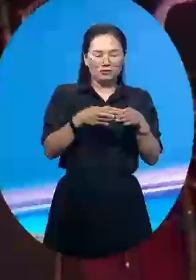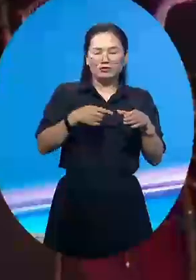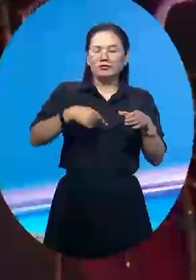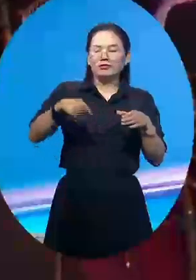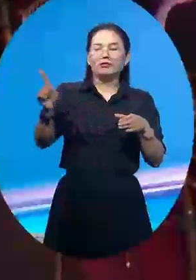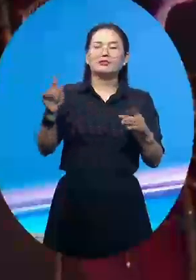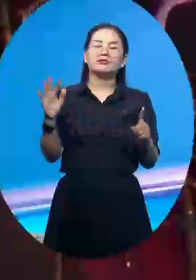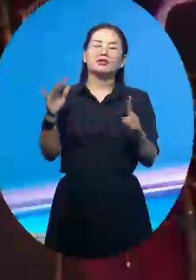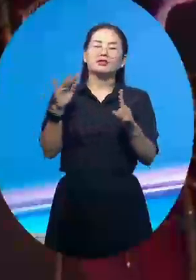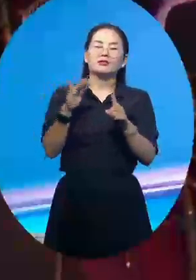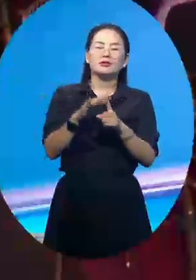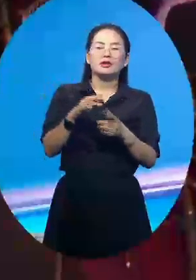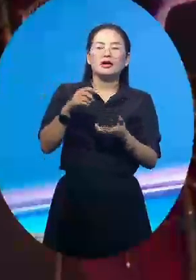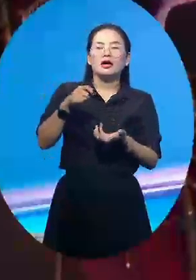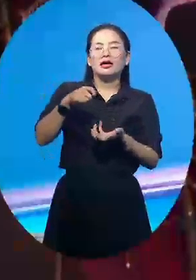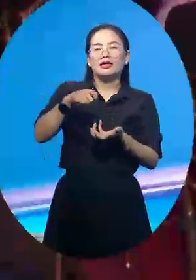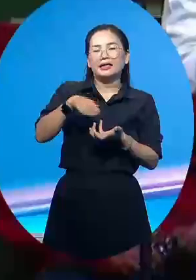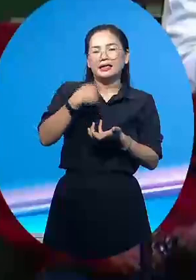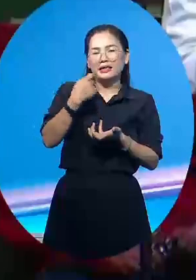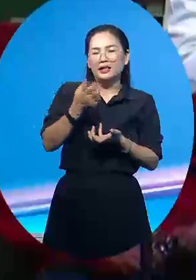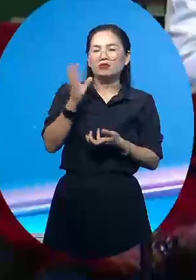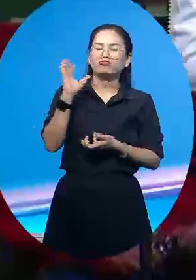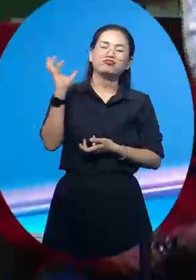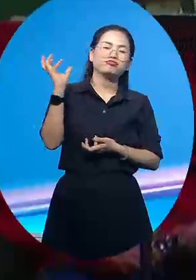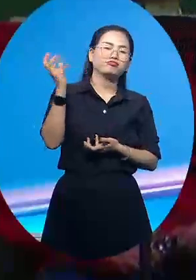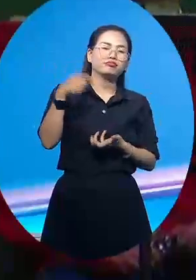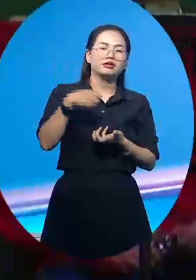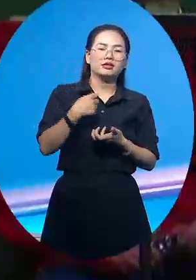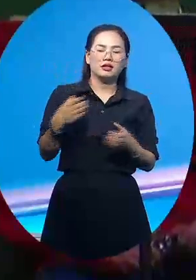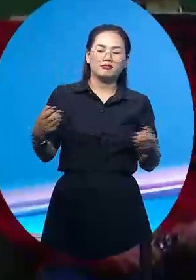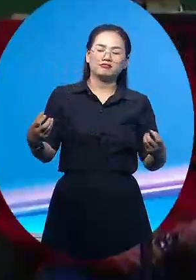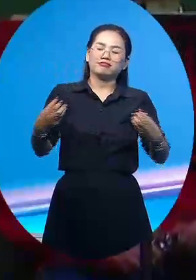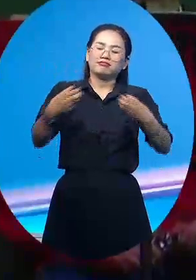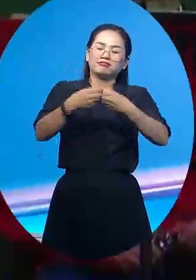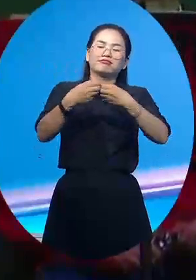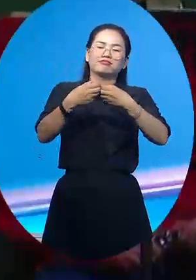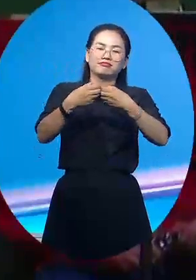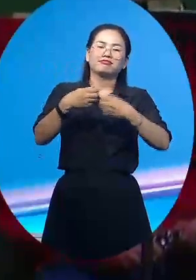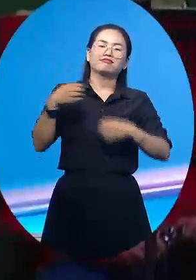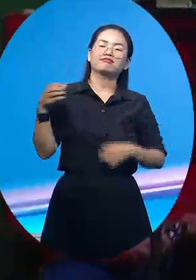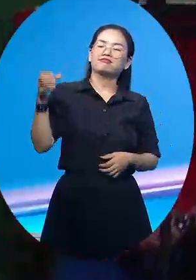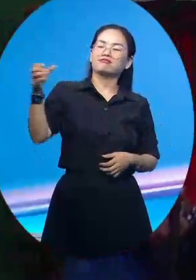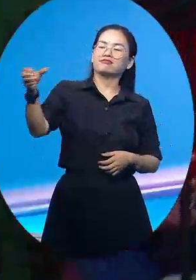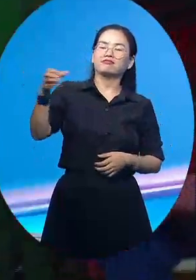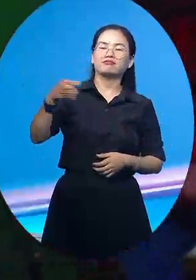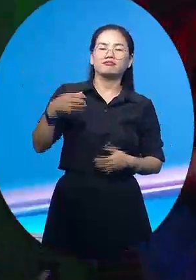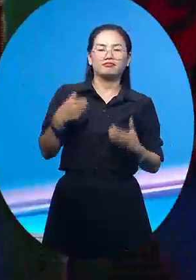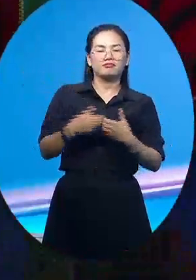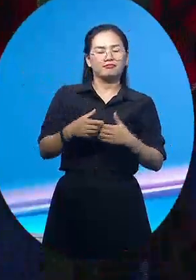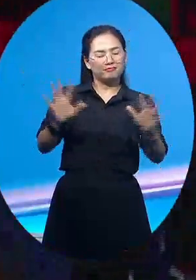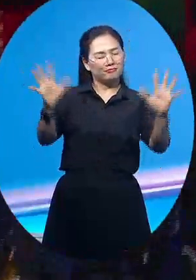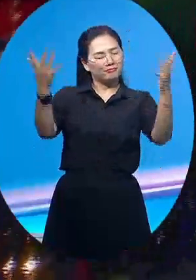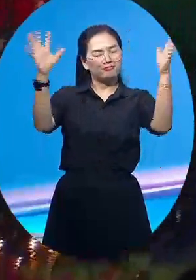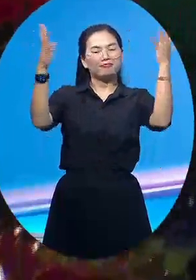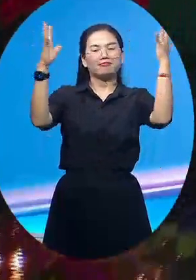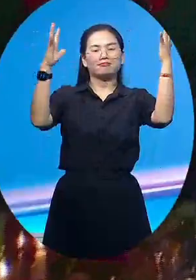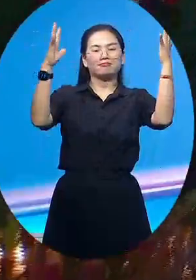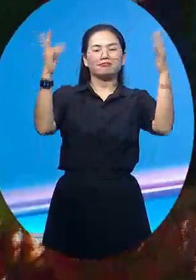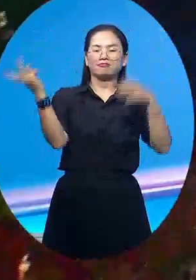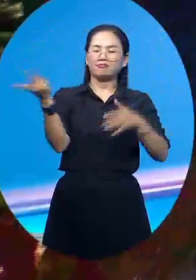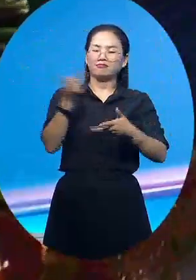đã tham dự Quốc Yến tại nhà trắng tổng thống johbient đã nâng ly chúc mừng vào một lần nữa ca ngợi quan hệ đối tác giữa hai quốc